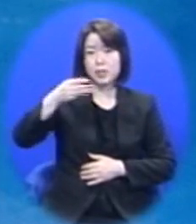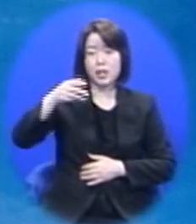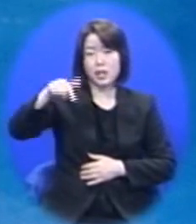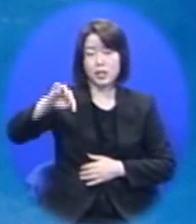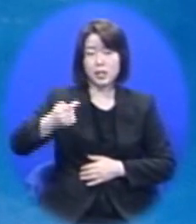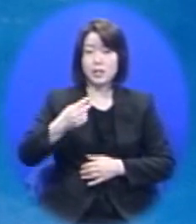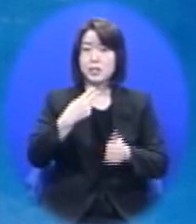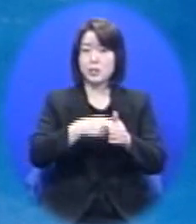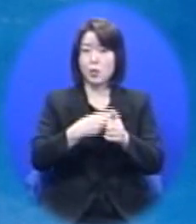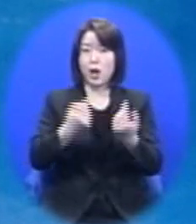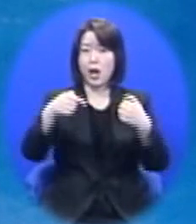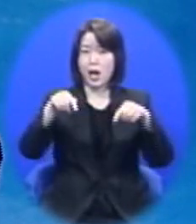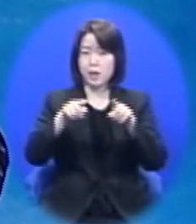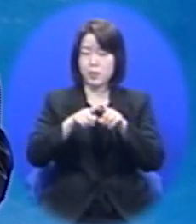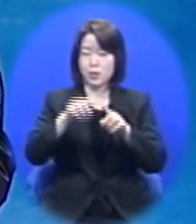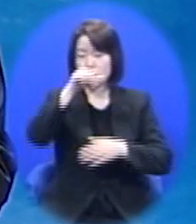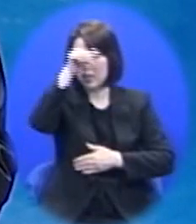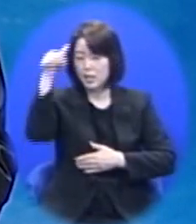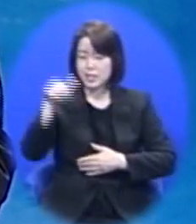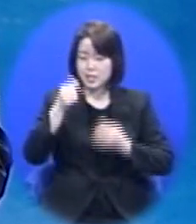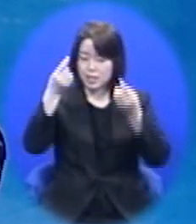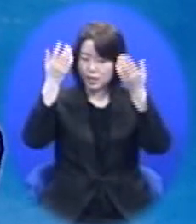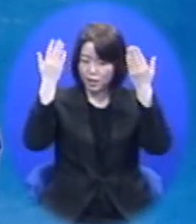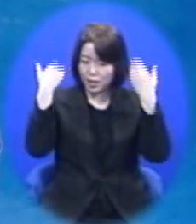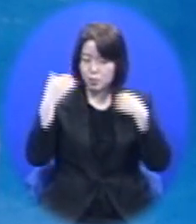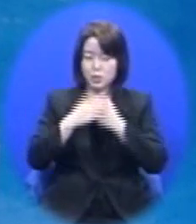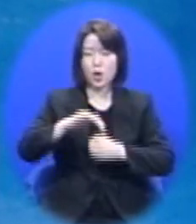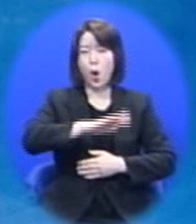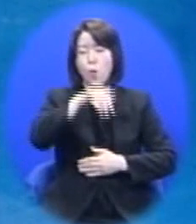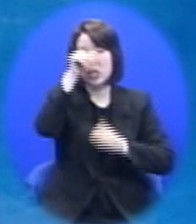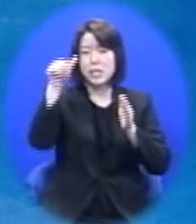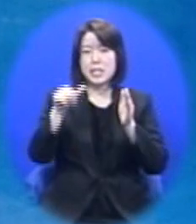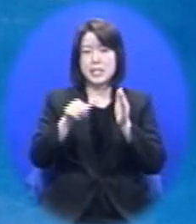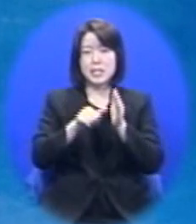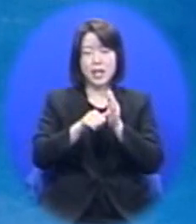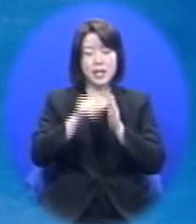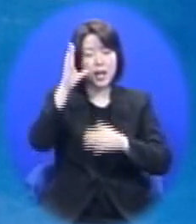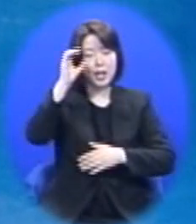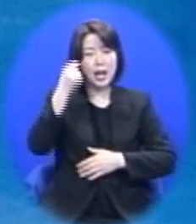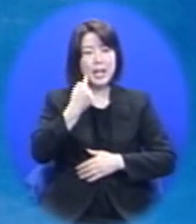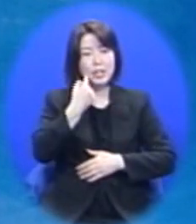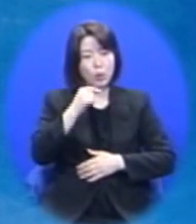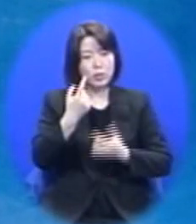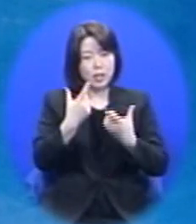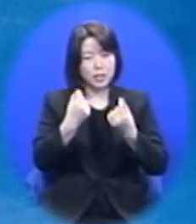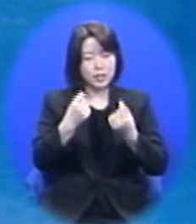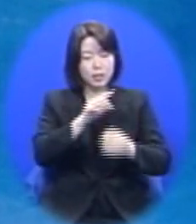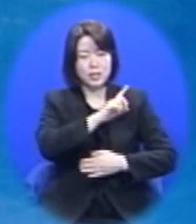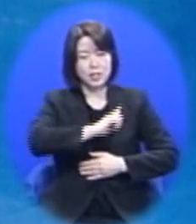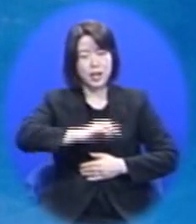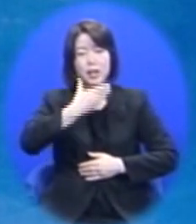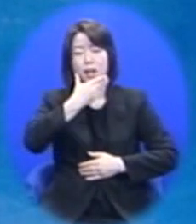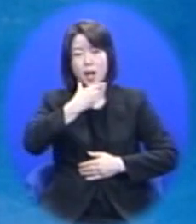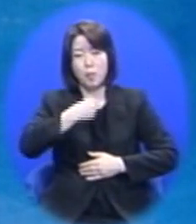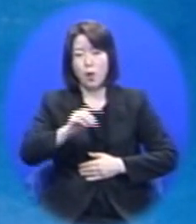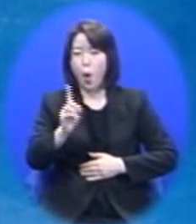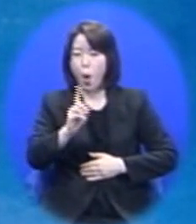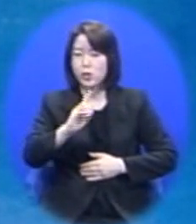우리 인생에서 계란 노른자와 같은 가장 행복하고 즐거웠던 시기가 언제였을까